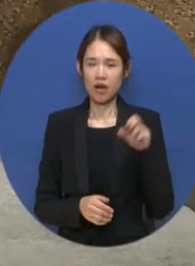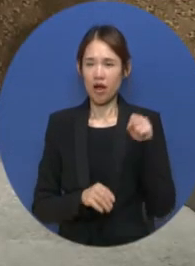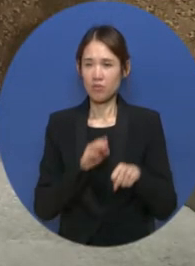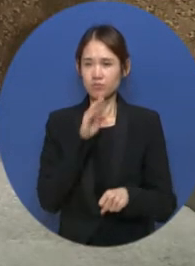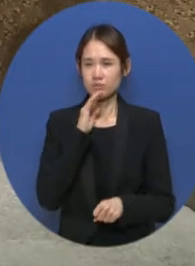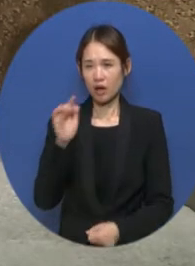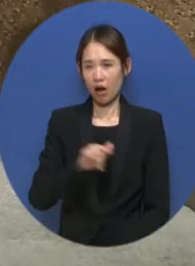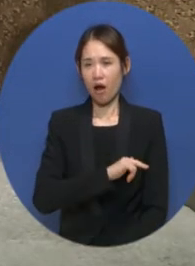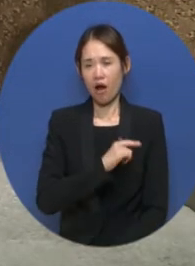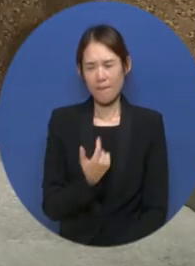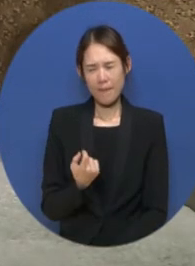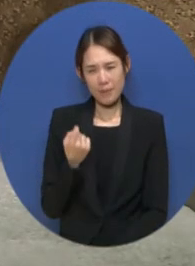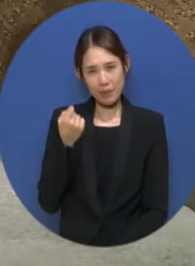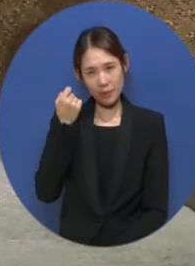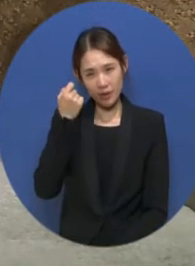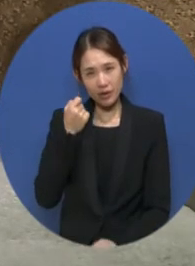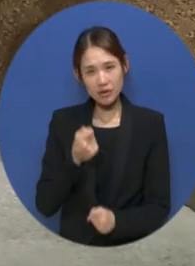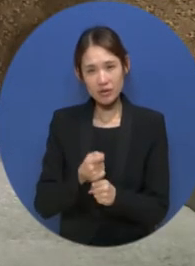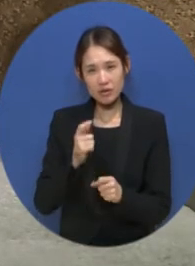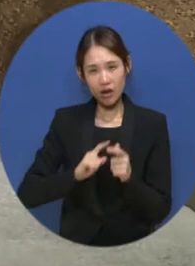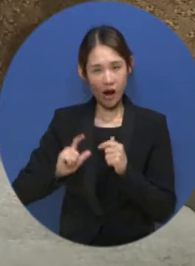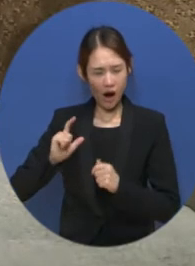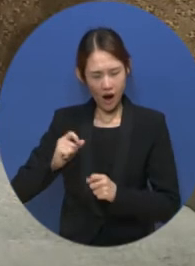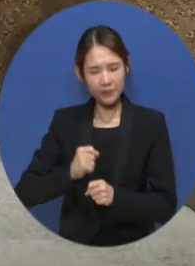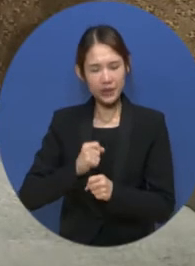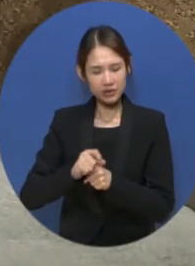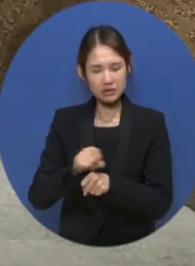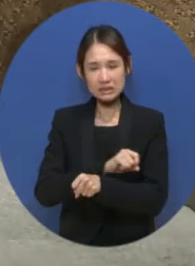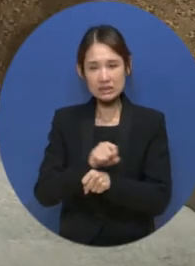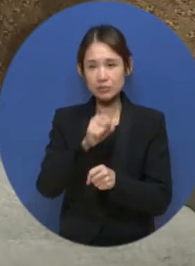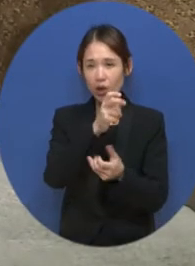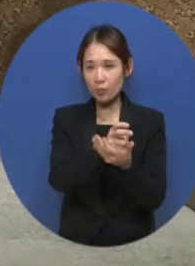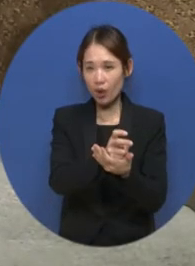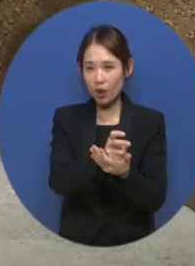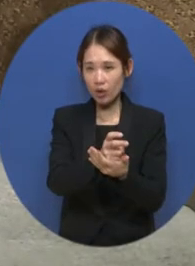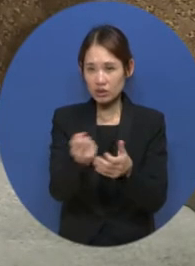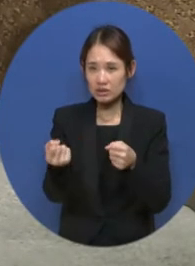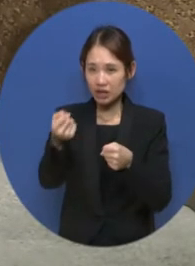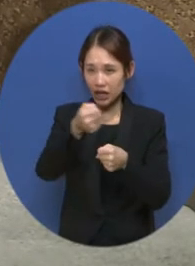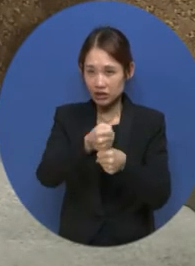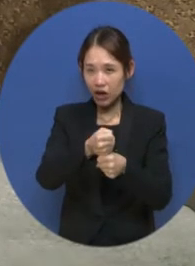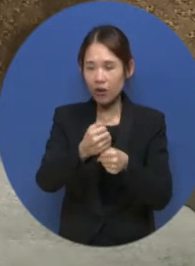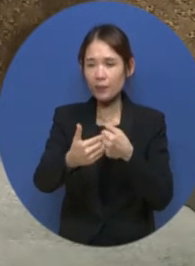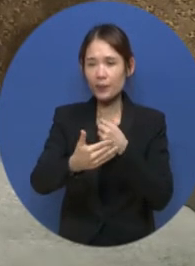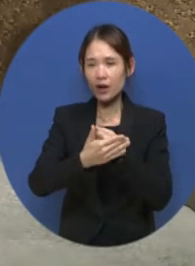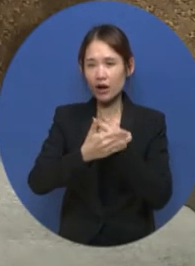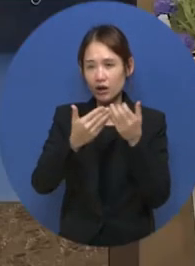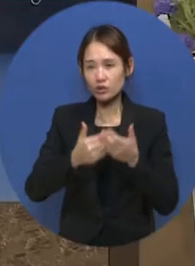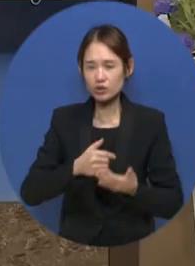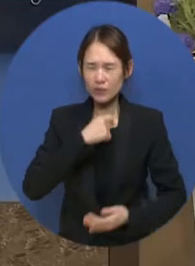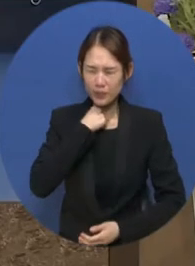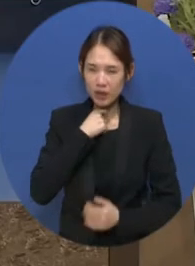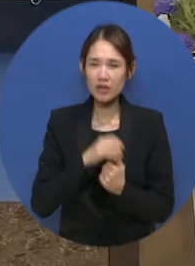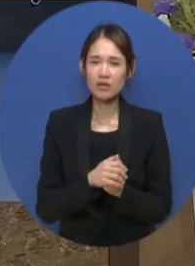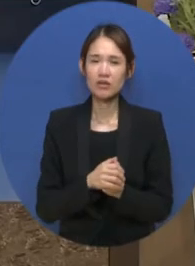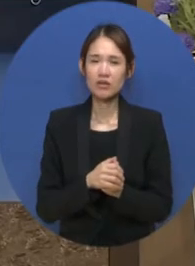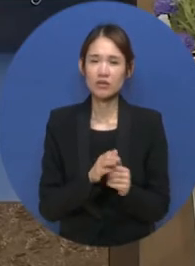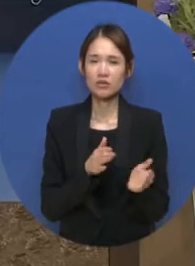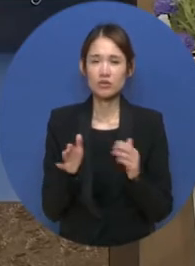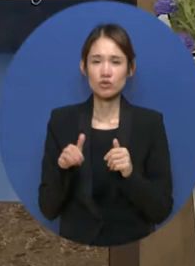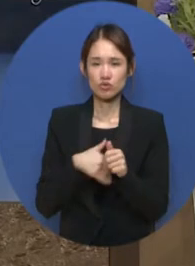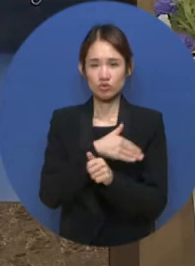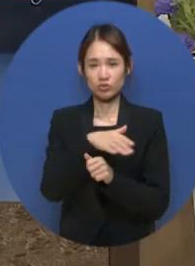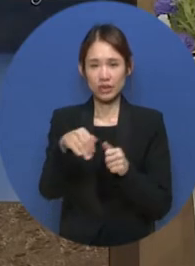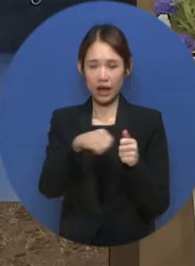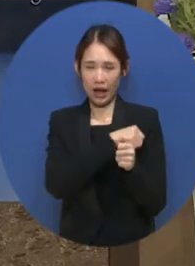하루 빨리 좀 더 강제성 을 때인 그 특례법에 재정이 됐으면 하는 바람입니다 어 그리고 또 이제 주변에